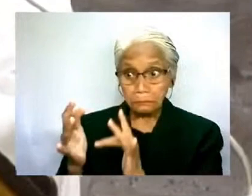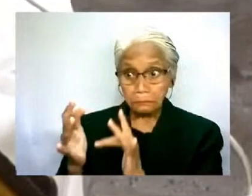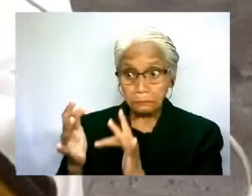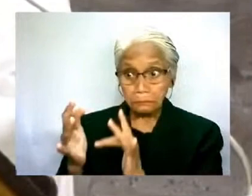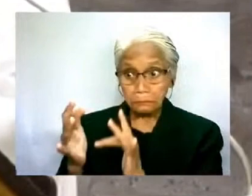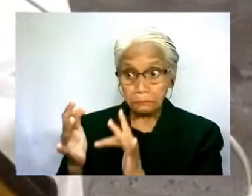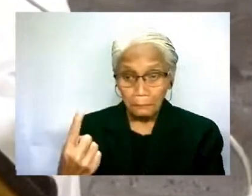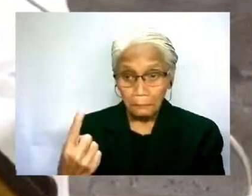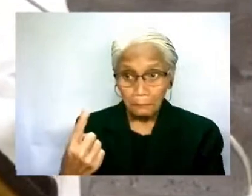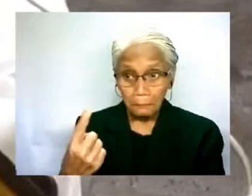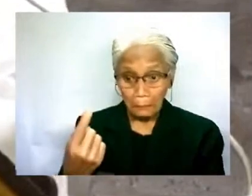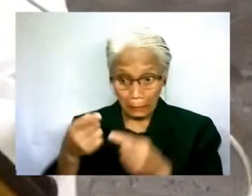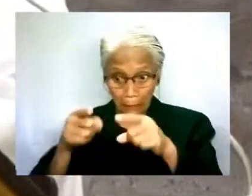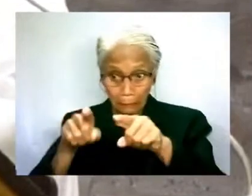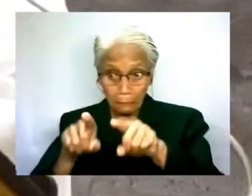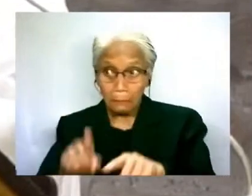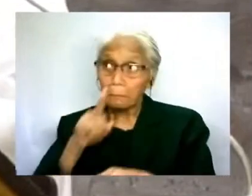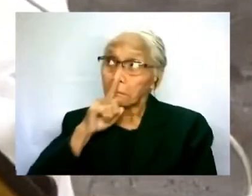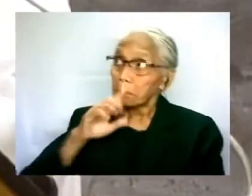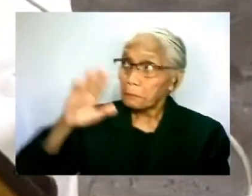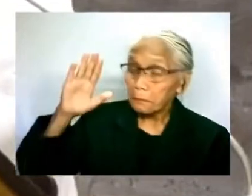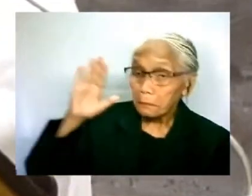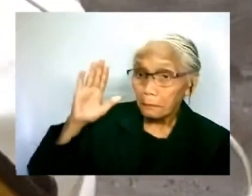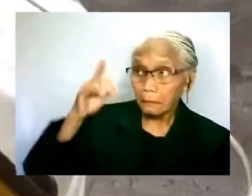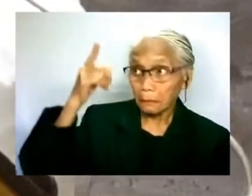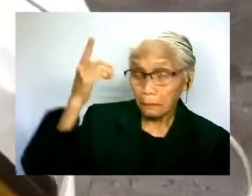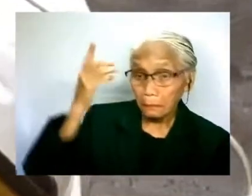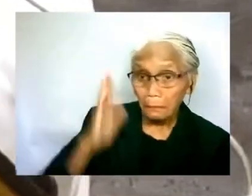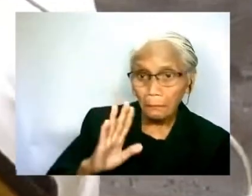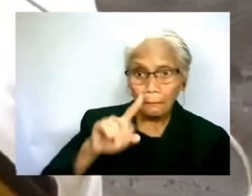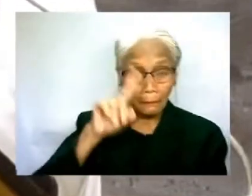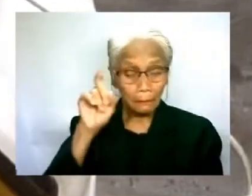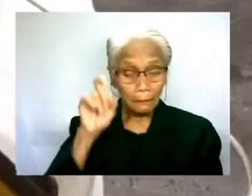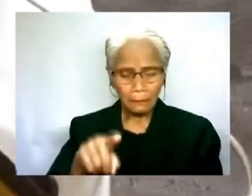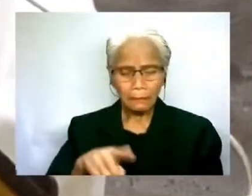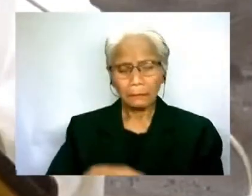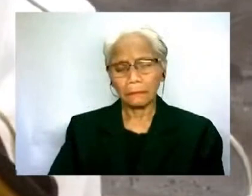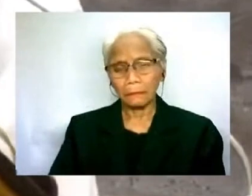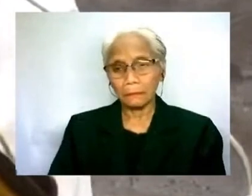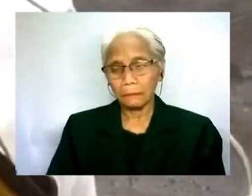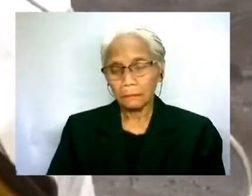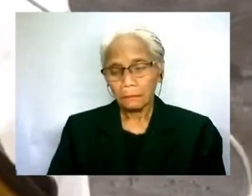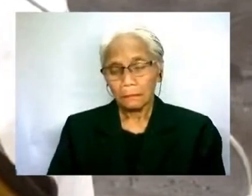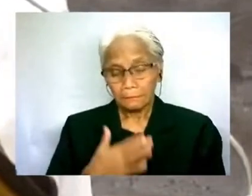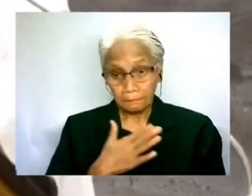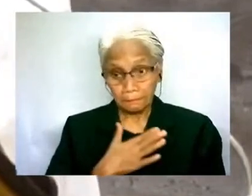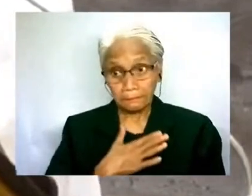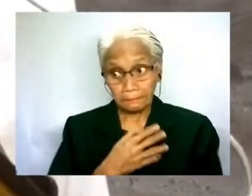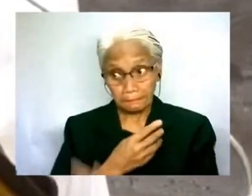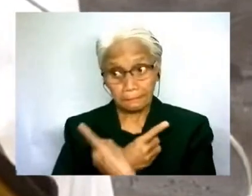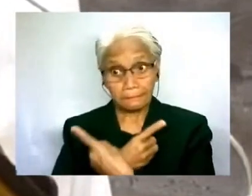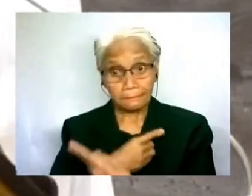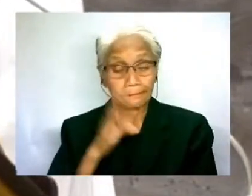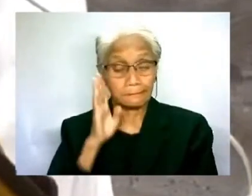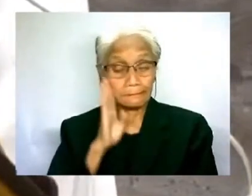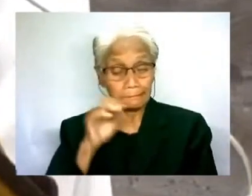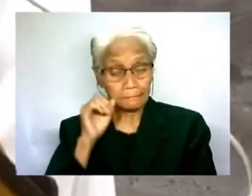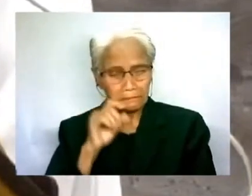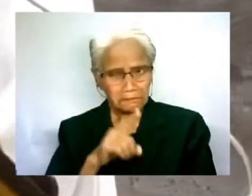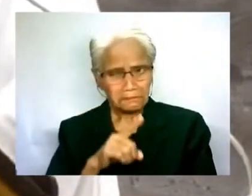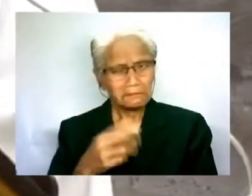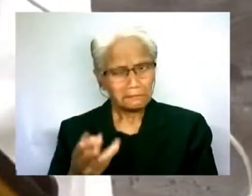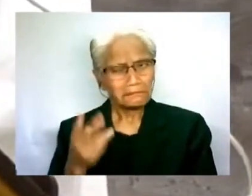ang pangako ng Diyos? Mga minamahal na kapatid, sa tingin ko po sa ating